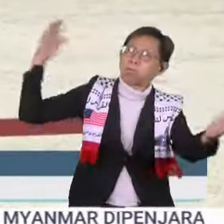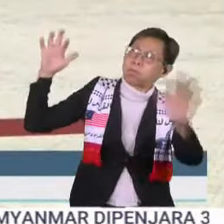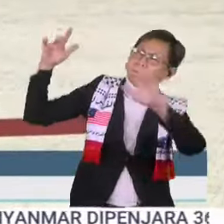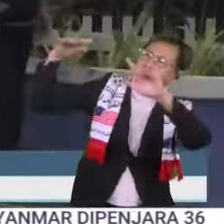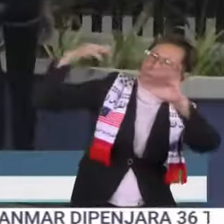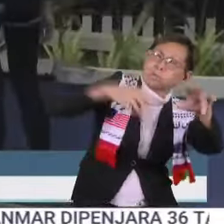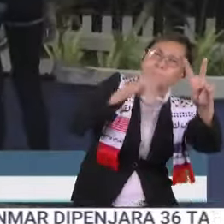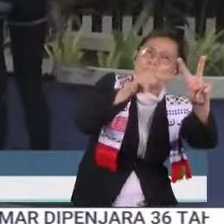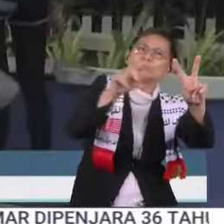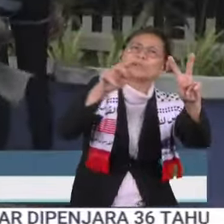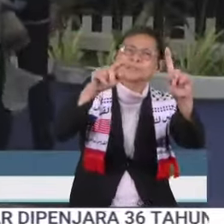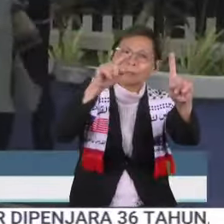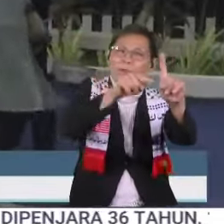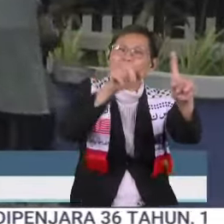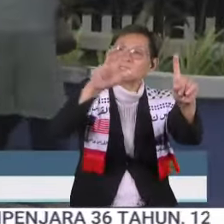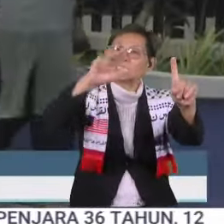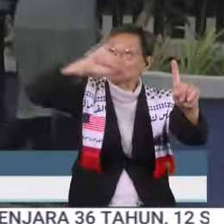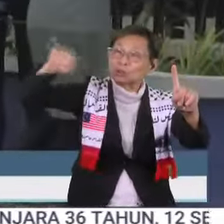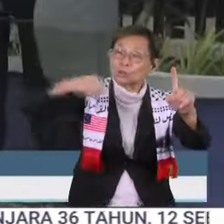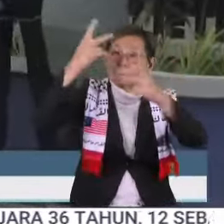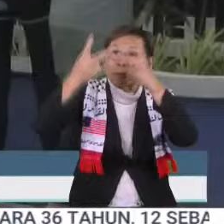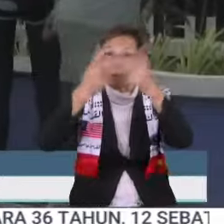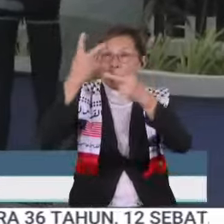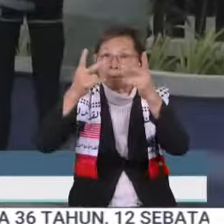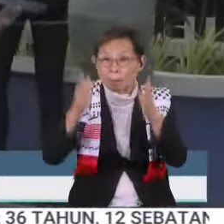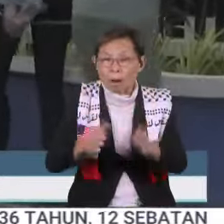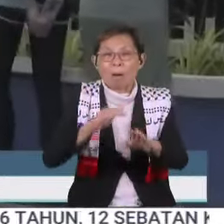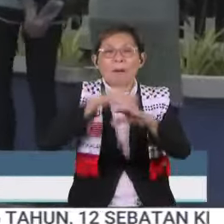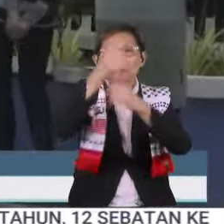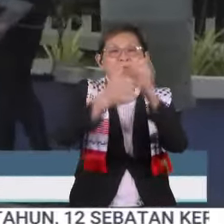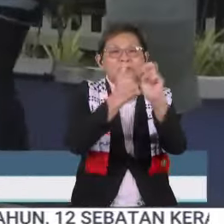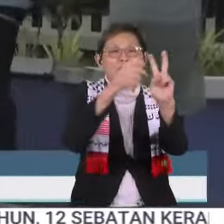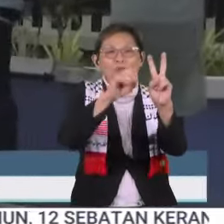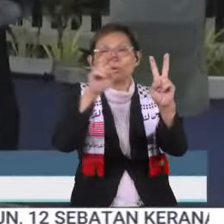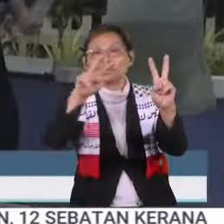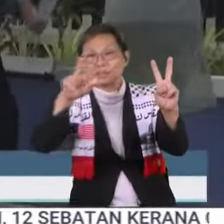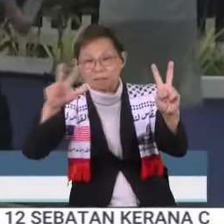juta pelancong pada tahun 2022, meningkat